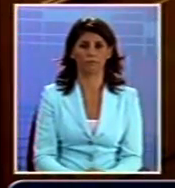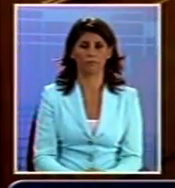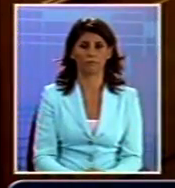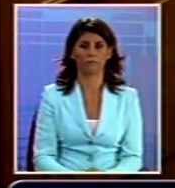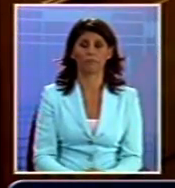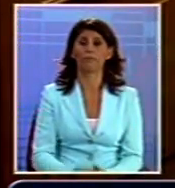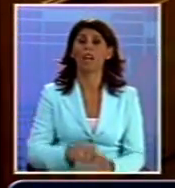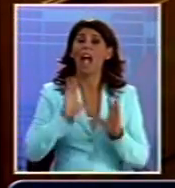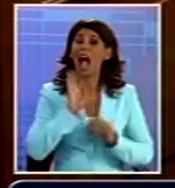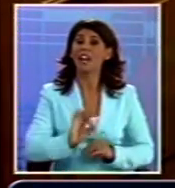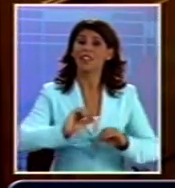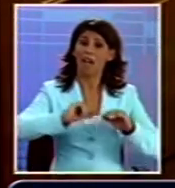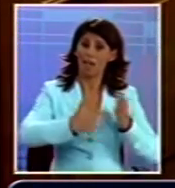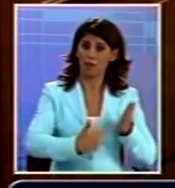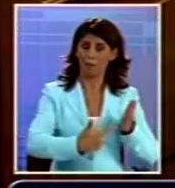Αλήθεια 7.